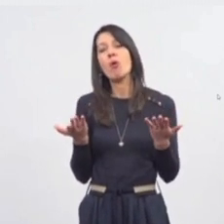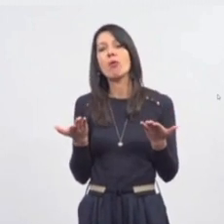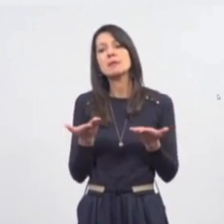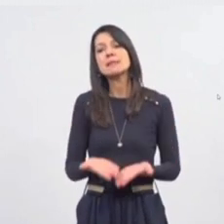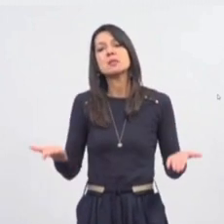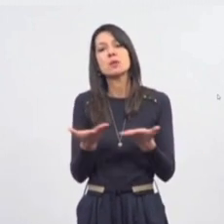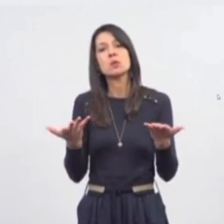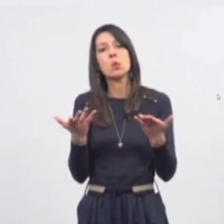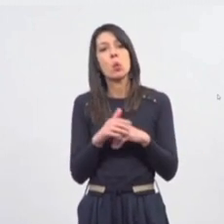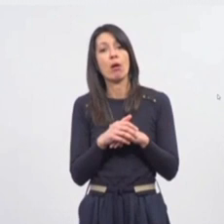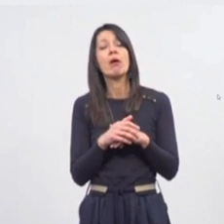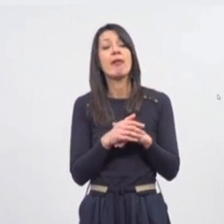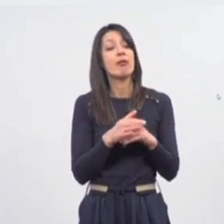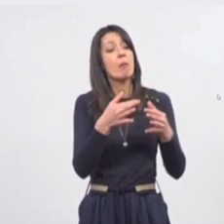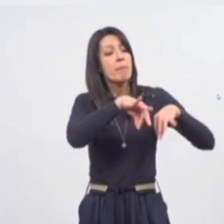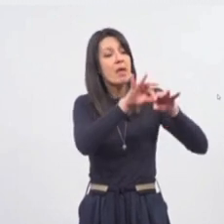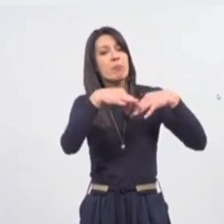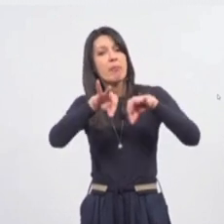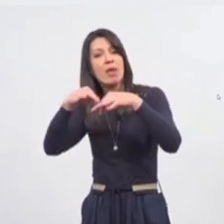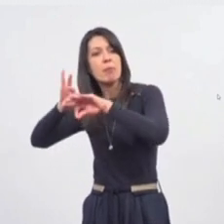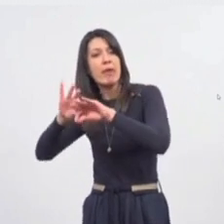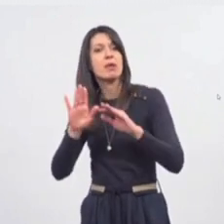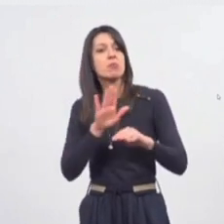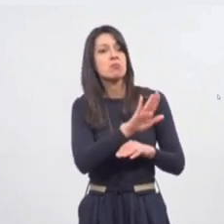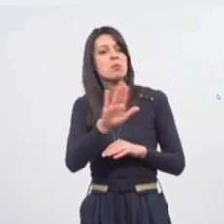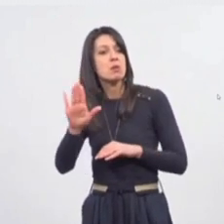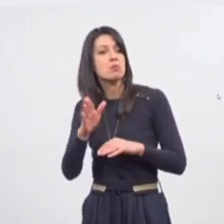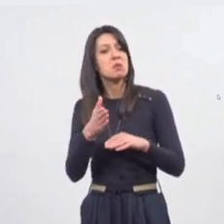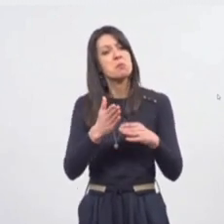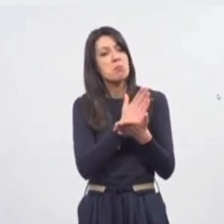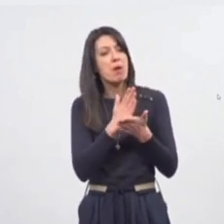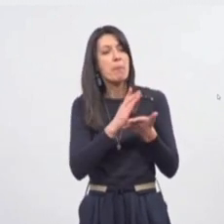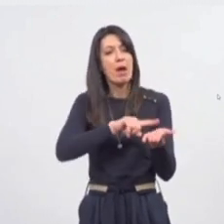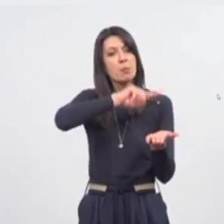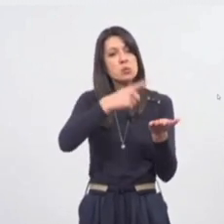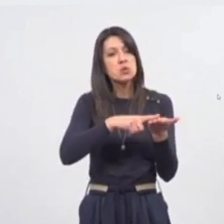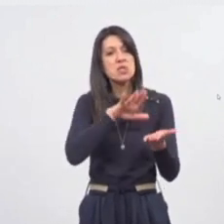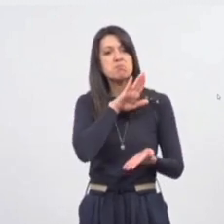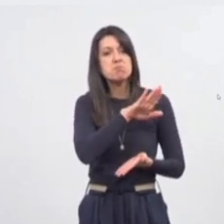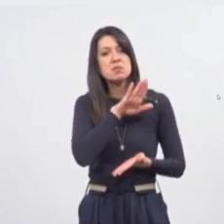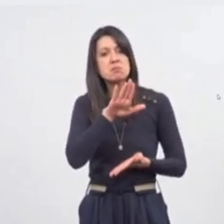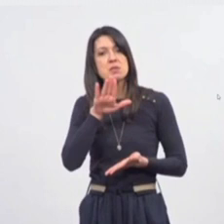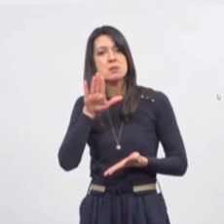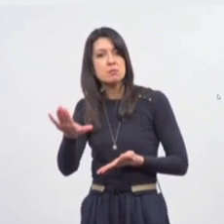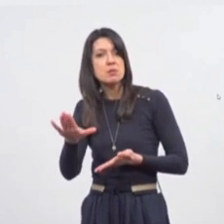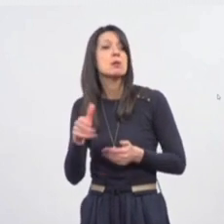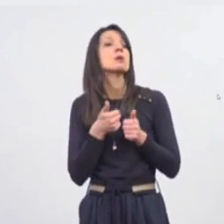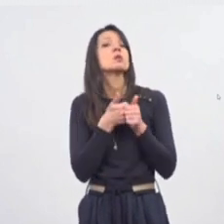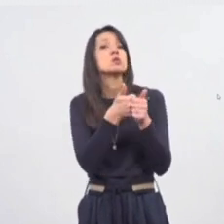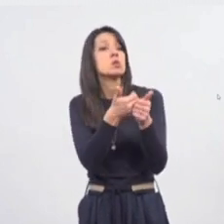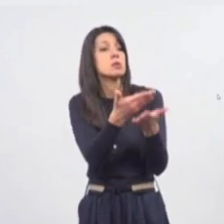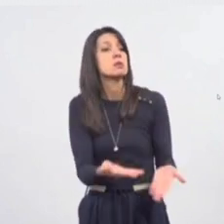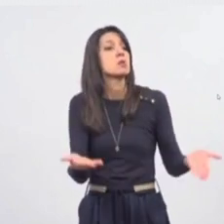nationales qui sont à l'œuvre. Chaque pays est en train de se déployer selon ses